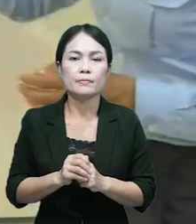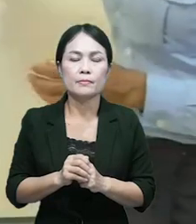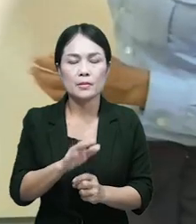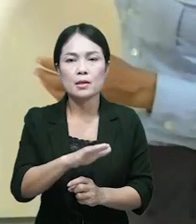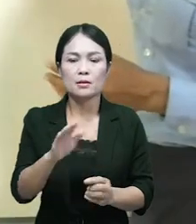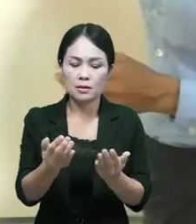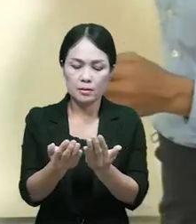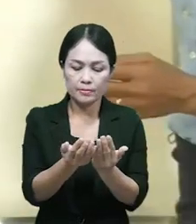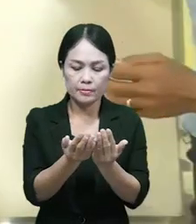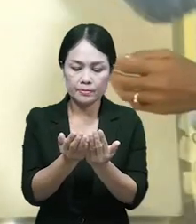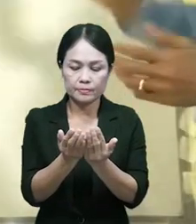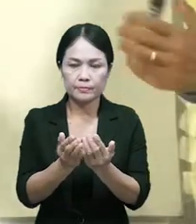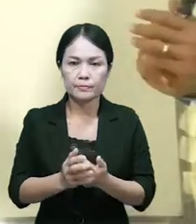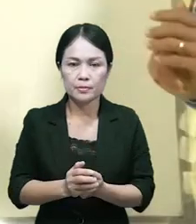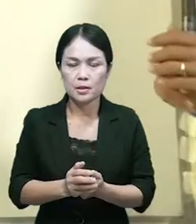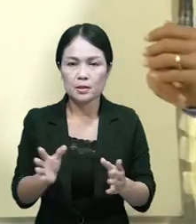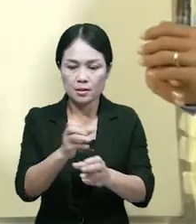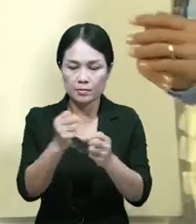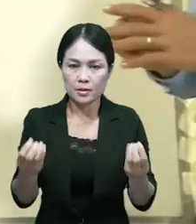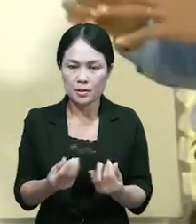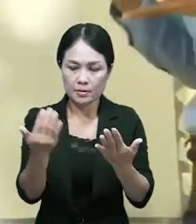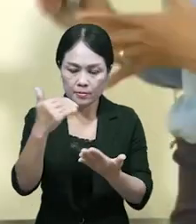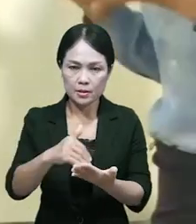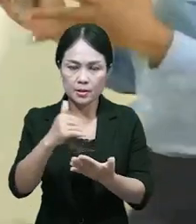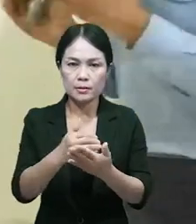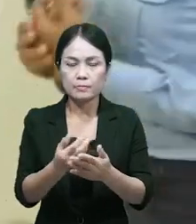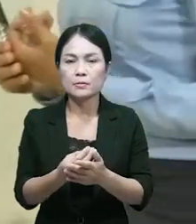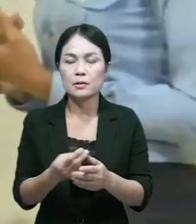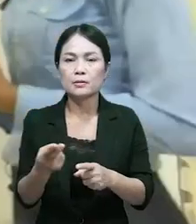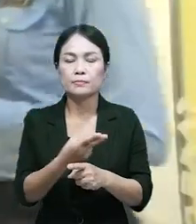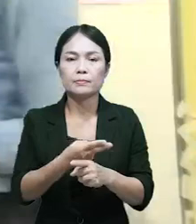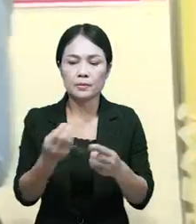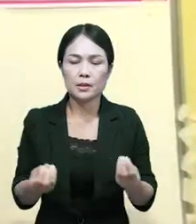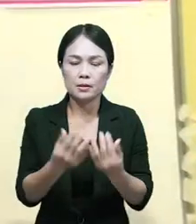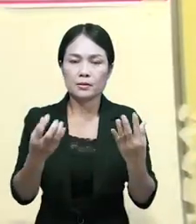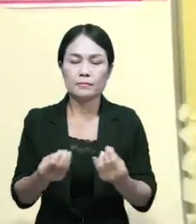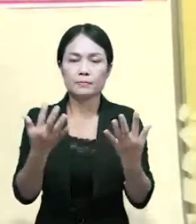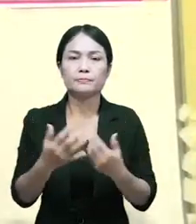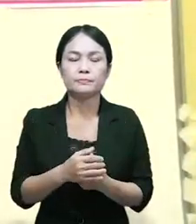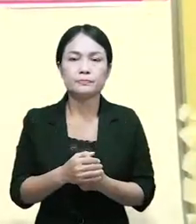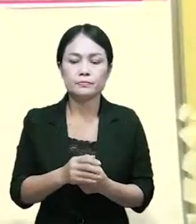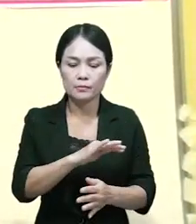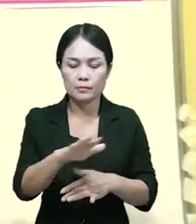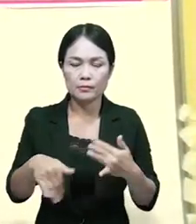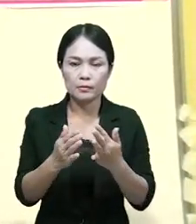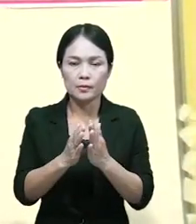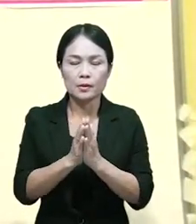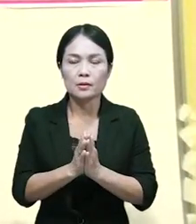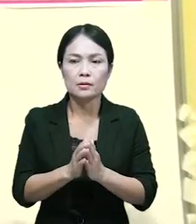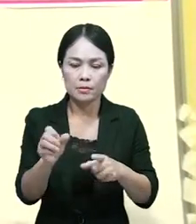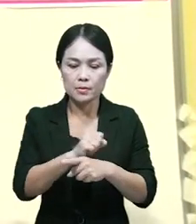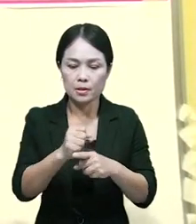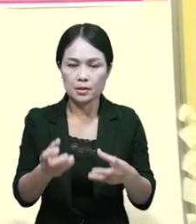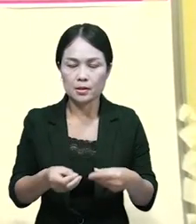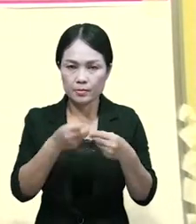កូនអានឲ្យបានច្រើនដងជាពិសេសហ្វឹកហាត់អានឲ្យបានច្រើនដងណាកូនចាអរគុណអញ្ចឹងនេះគឺមានលំហាត់ជូនកូន